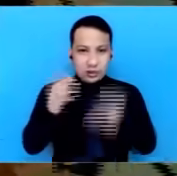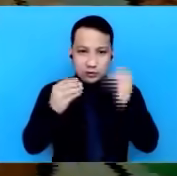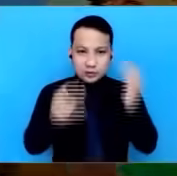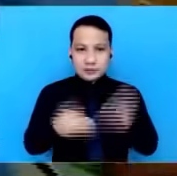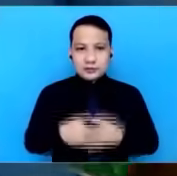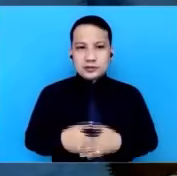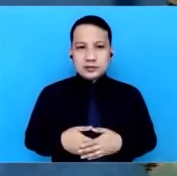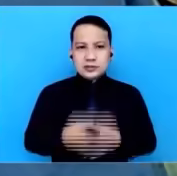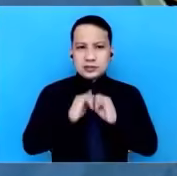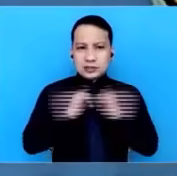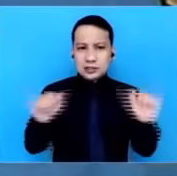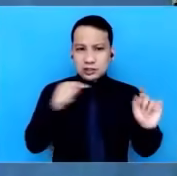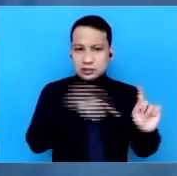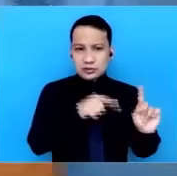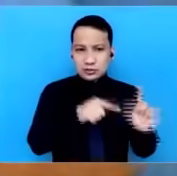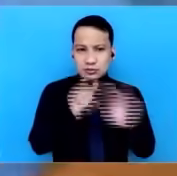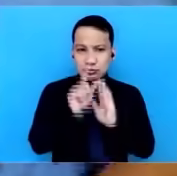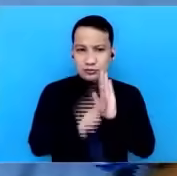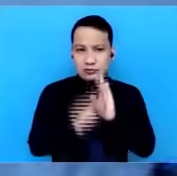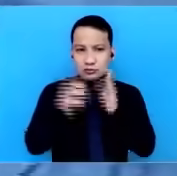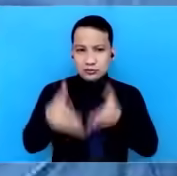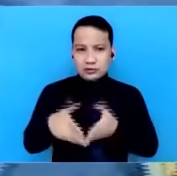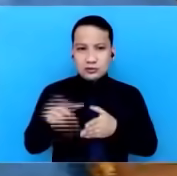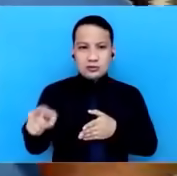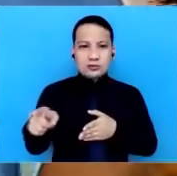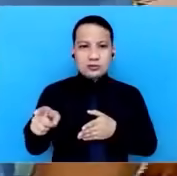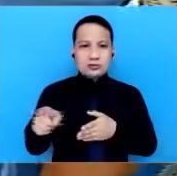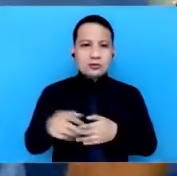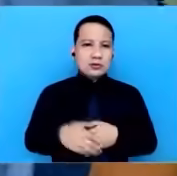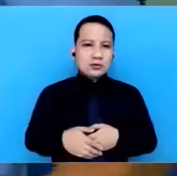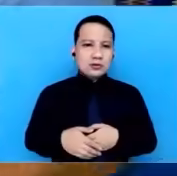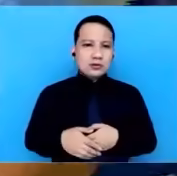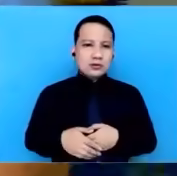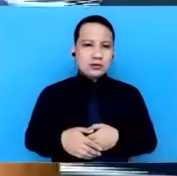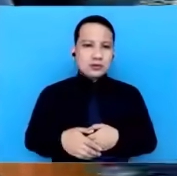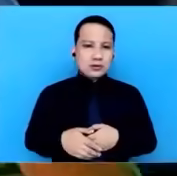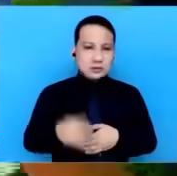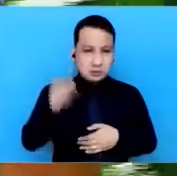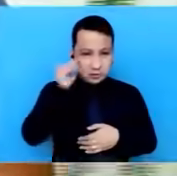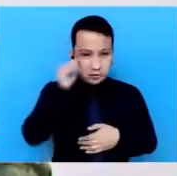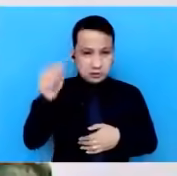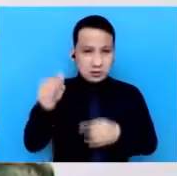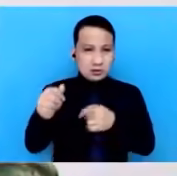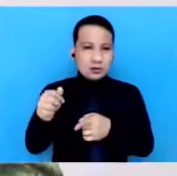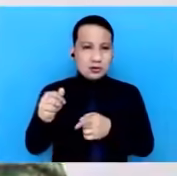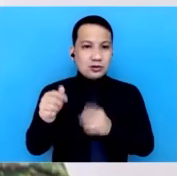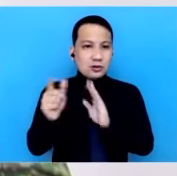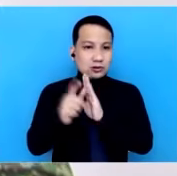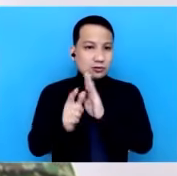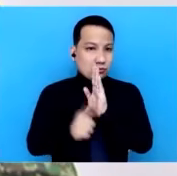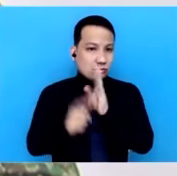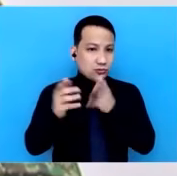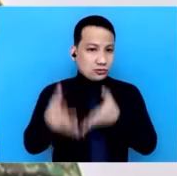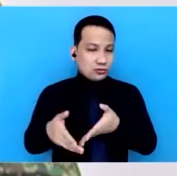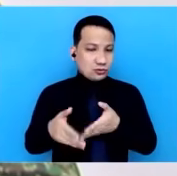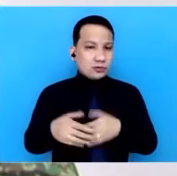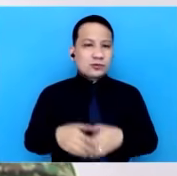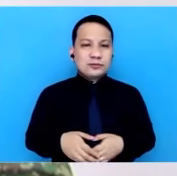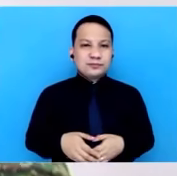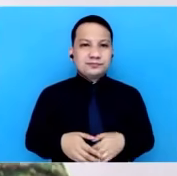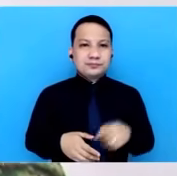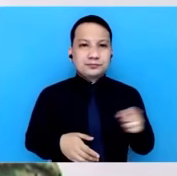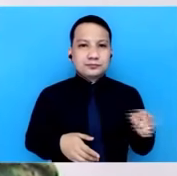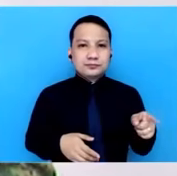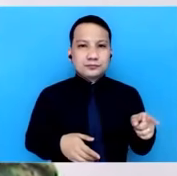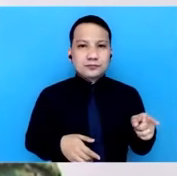malinaw kung siya ang abogado ng aktor. Well, Abalos, we know them as the lawyers. So siya yung lawyer ni Jake Cuenca?